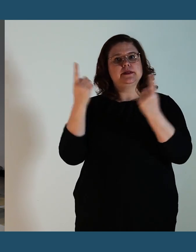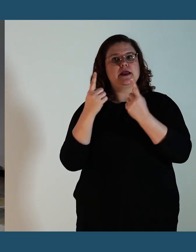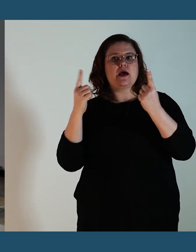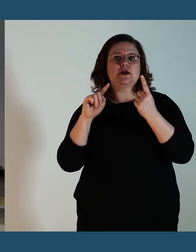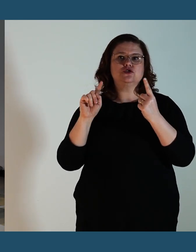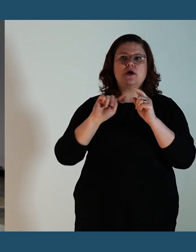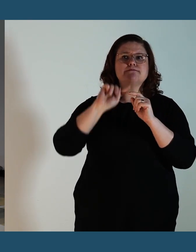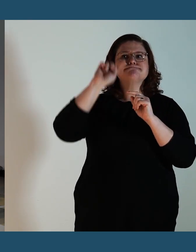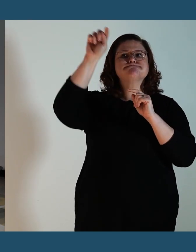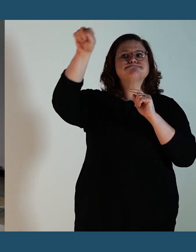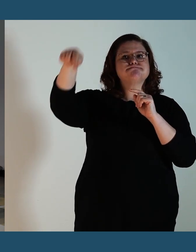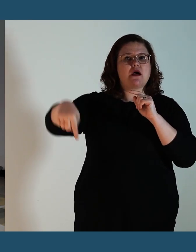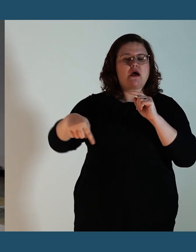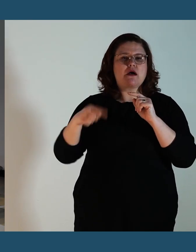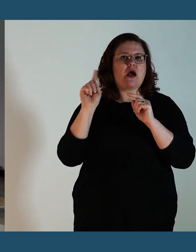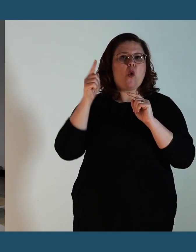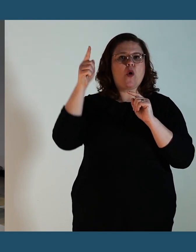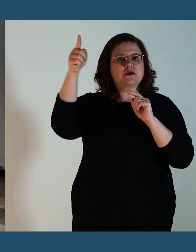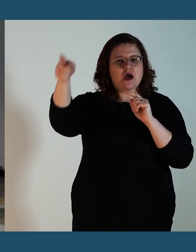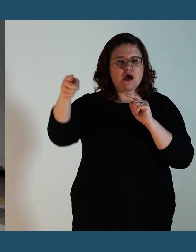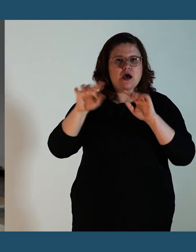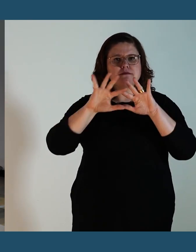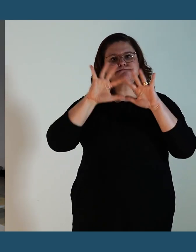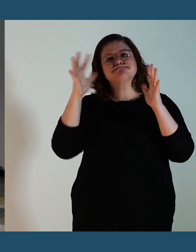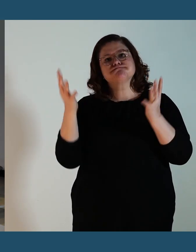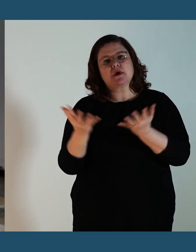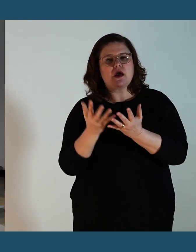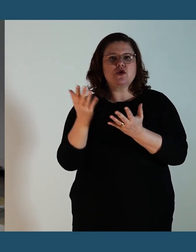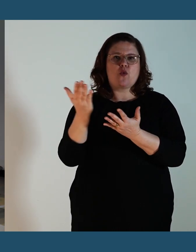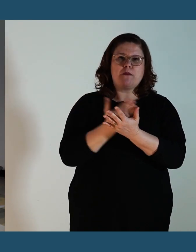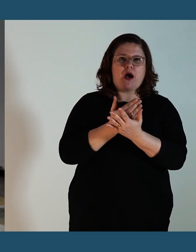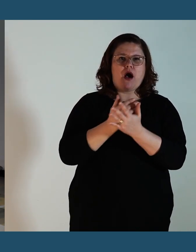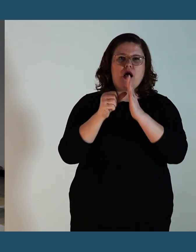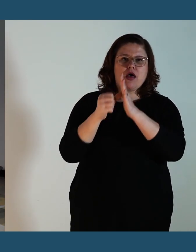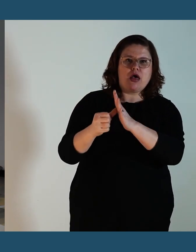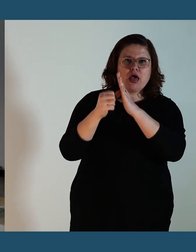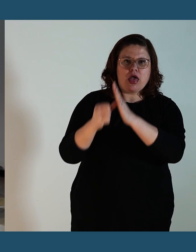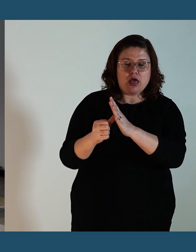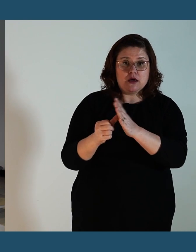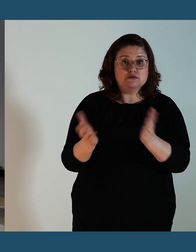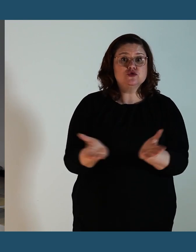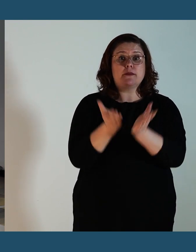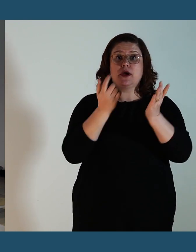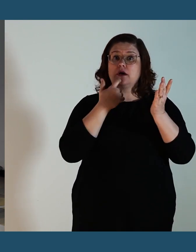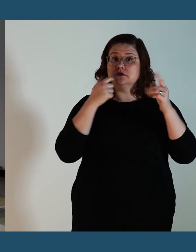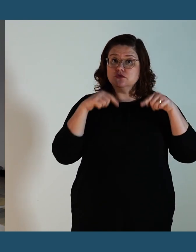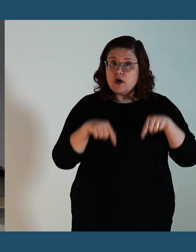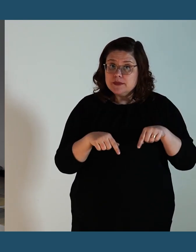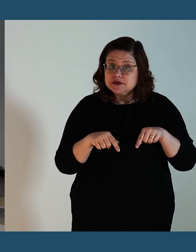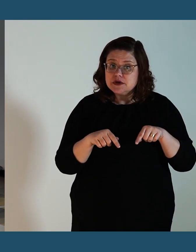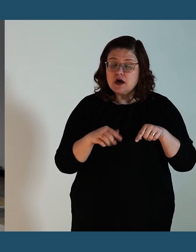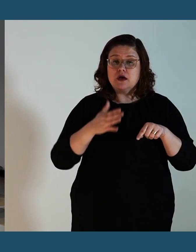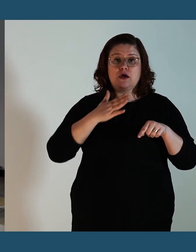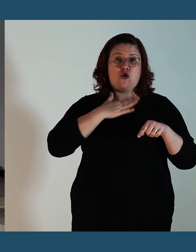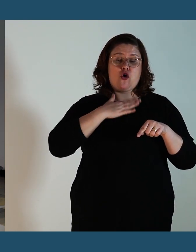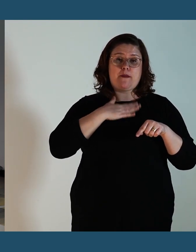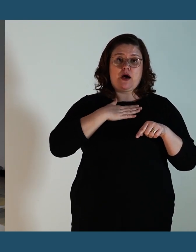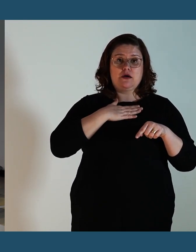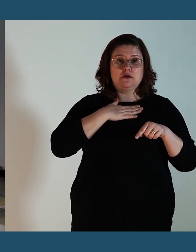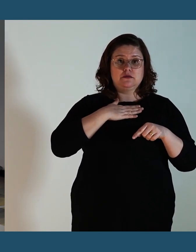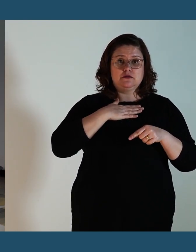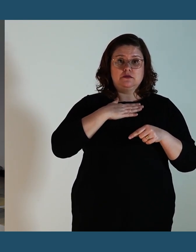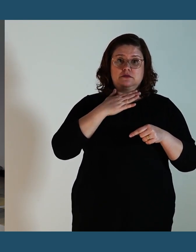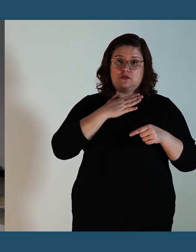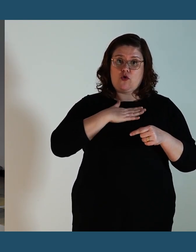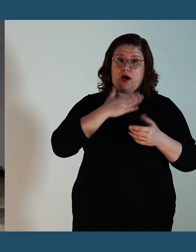jossain globaalissa etelässä jotkut maat heikentää, mutta sitten me samalla poljetaan meidän oman niin kuin omien valtion